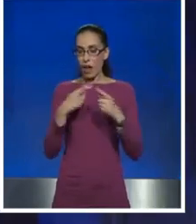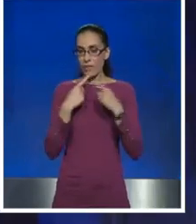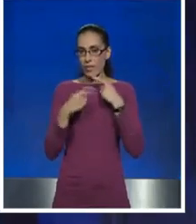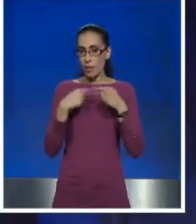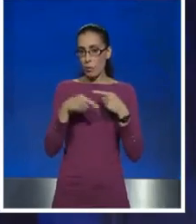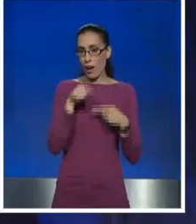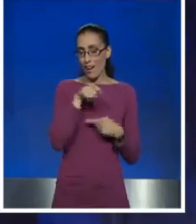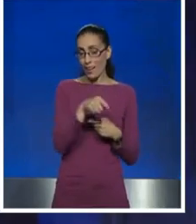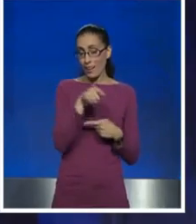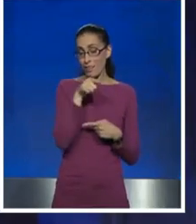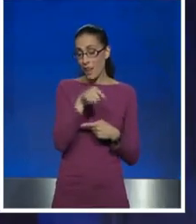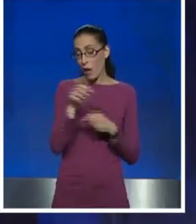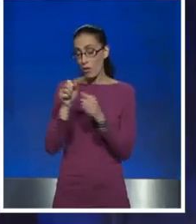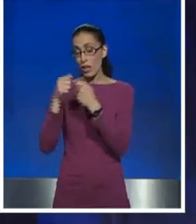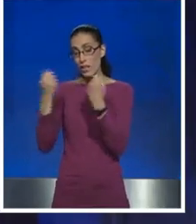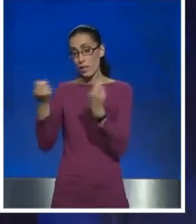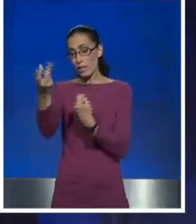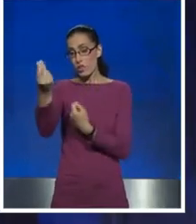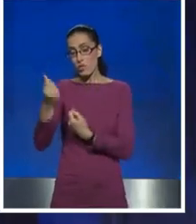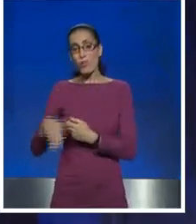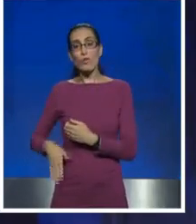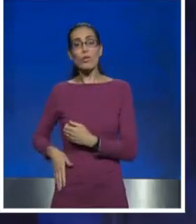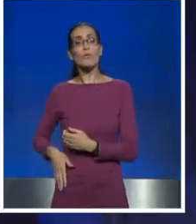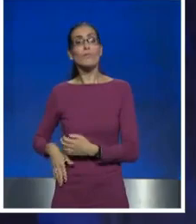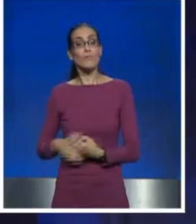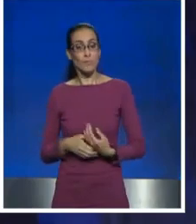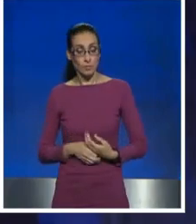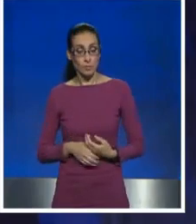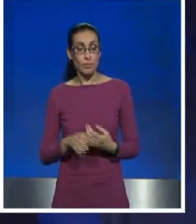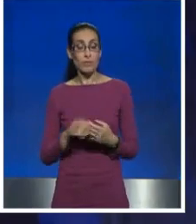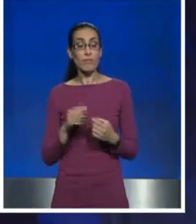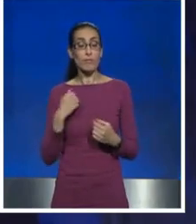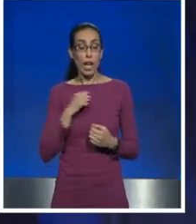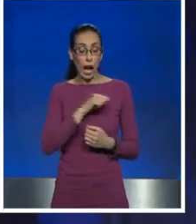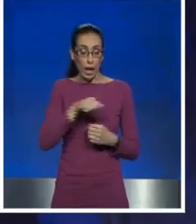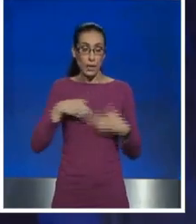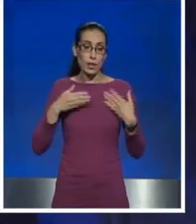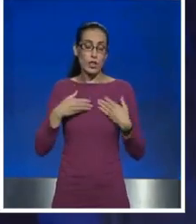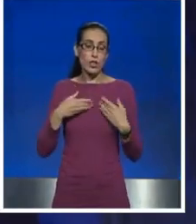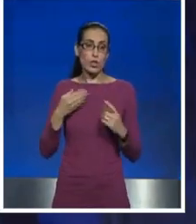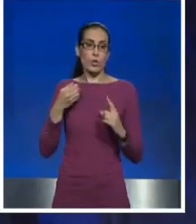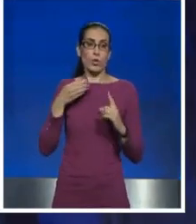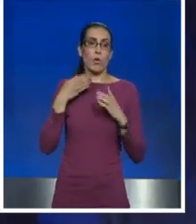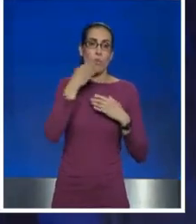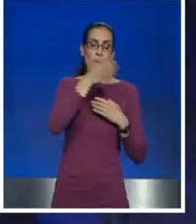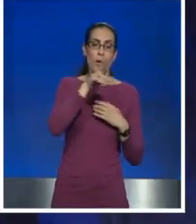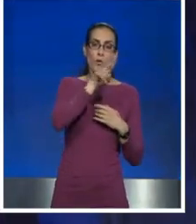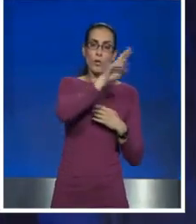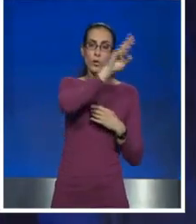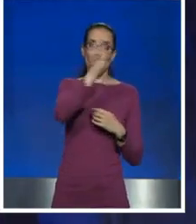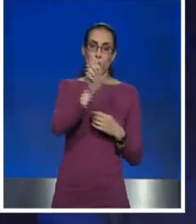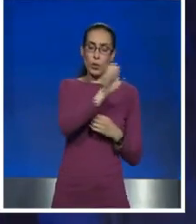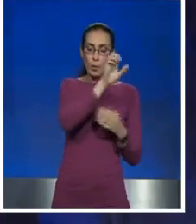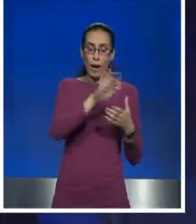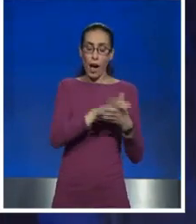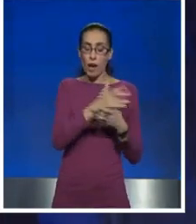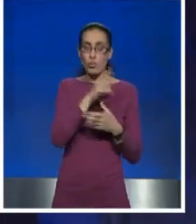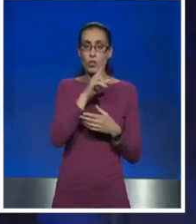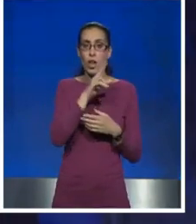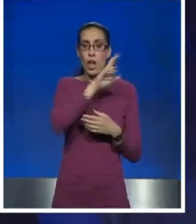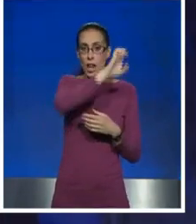mmorru l-EU biex inbidluha għax li EU qed tixpruna din invażjoni ta' pajjiżna,